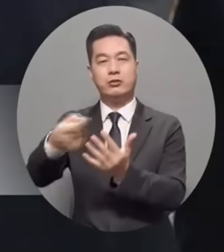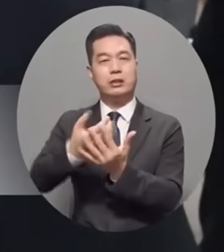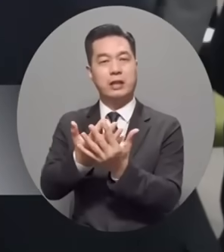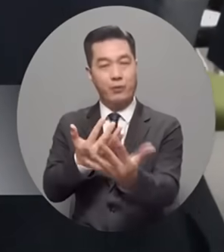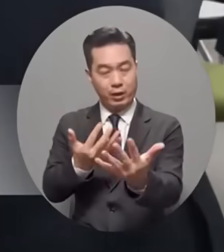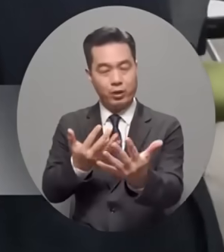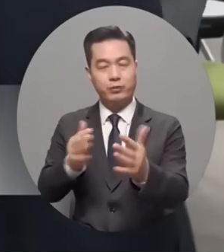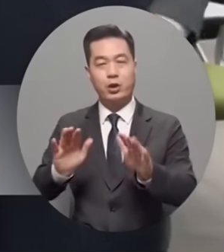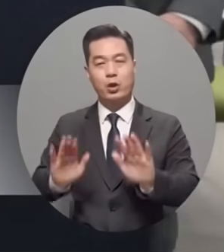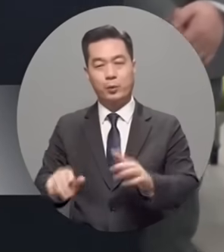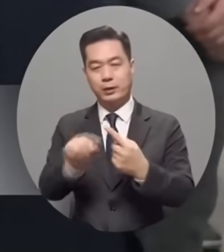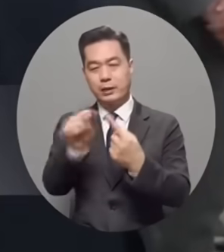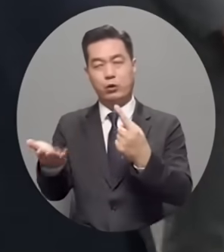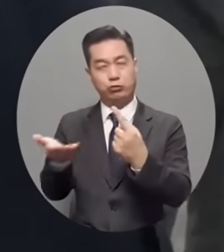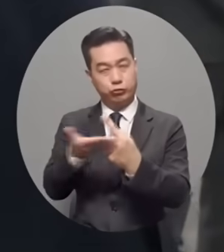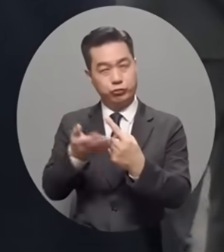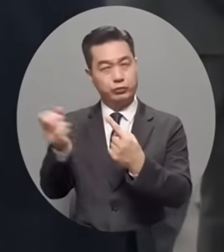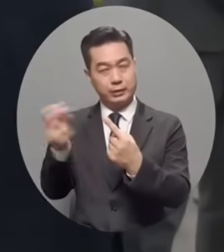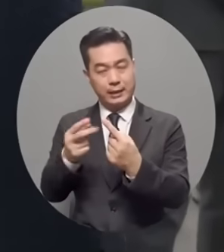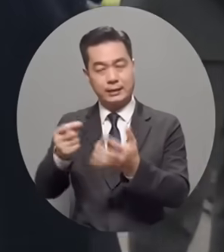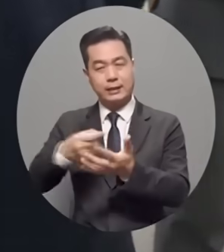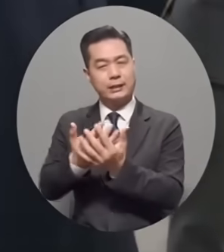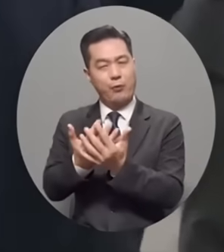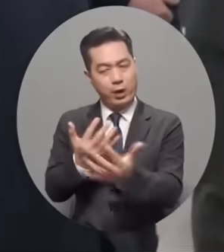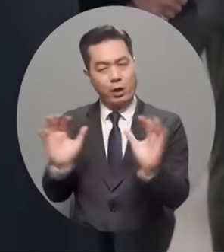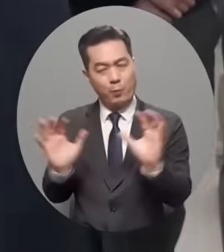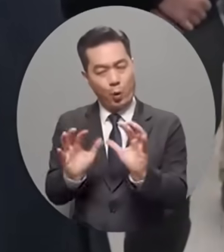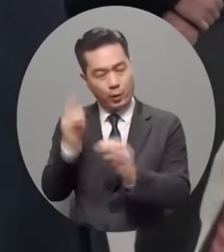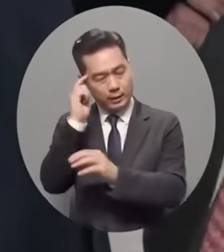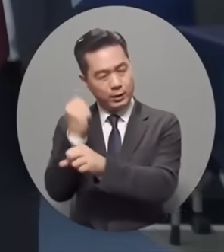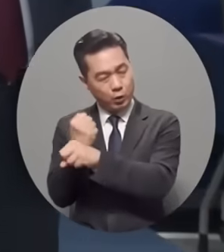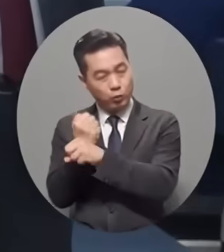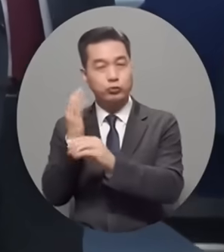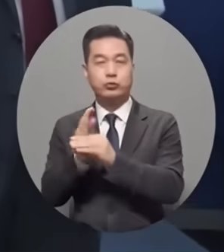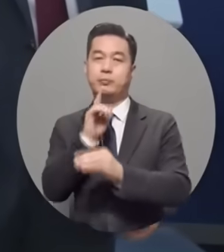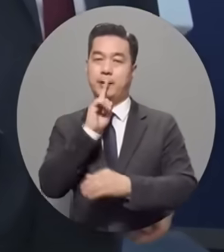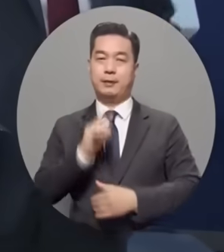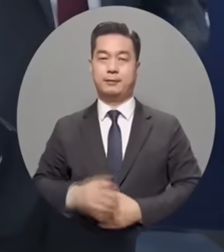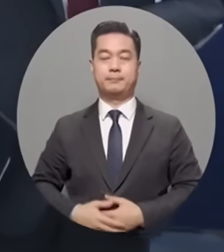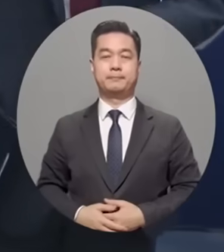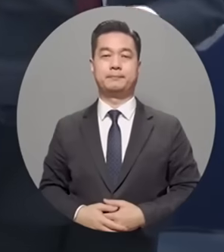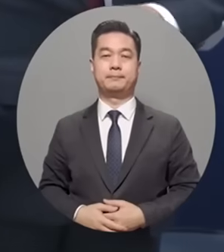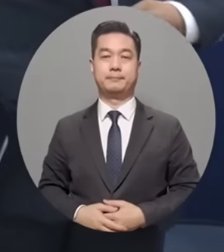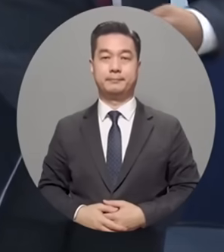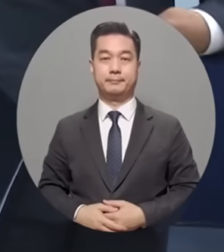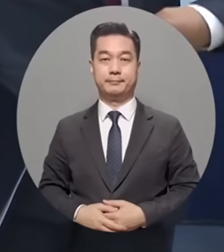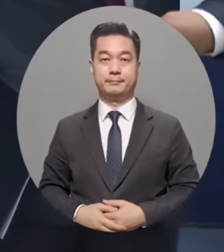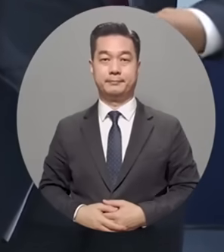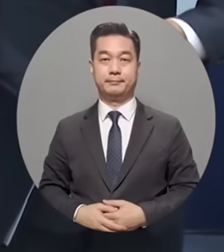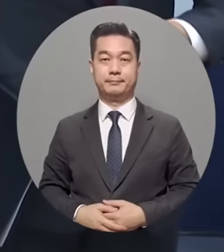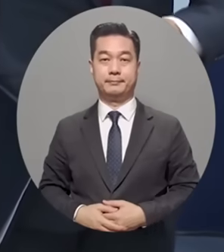이달 중순 이후 개최하는 방안을 검토 중이라고 밝혔습니다. MBC 뉴스 강현섭입니다.